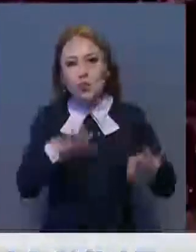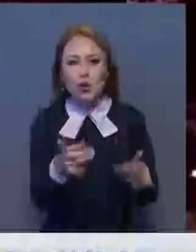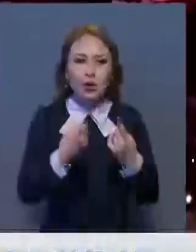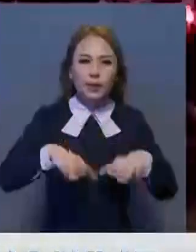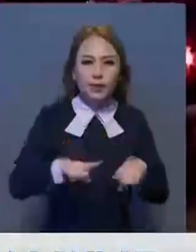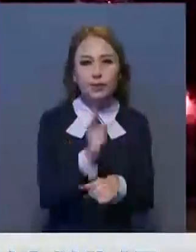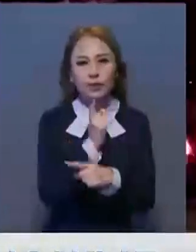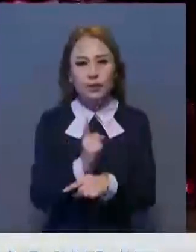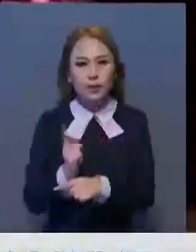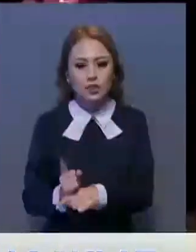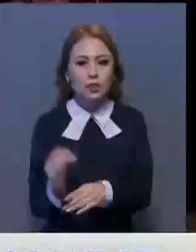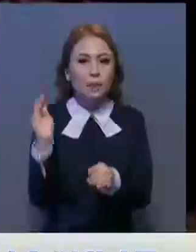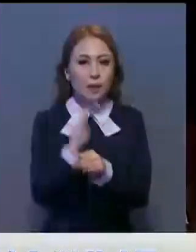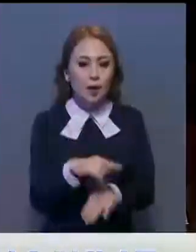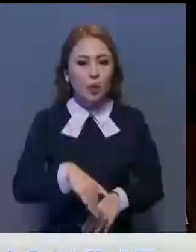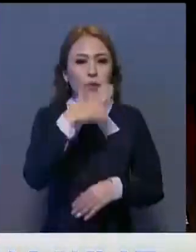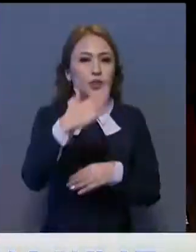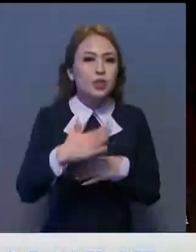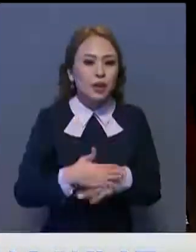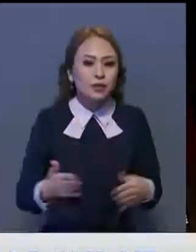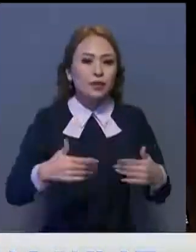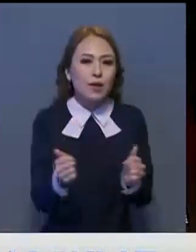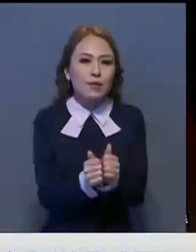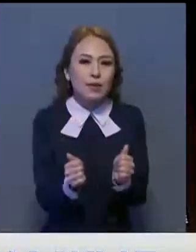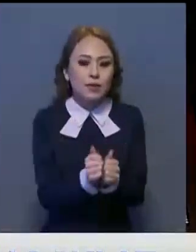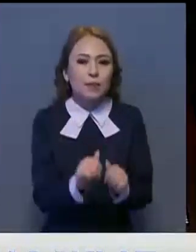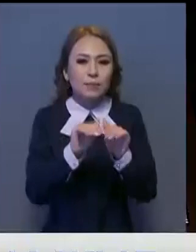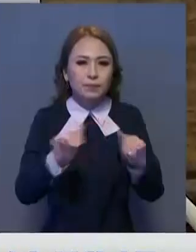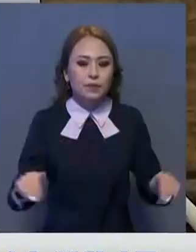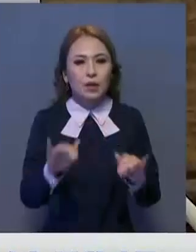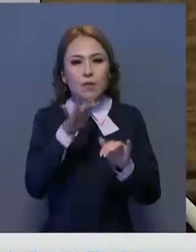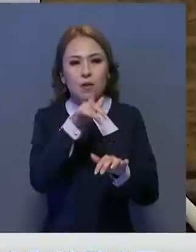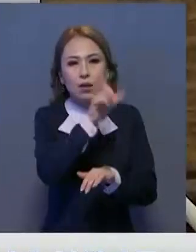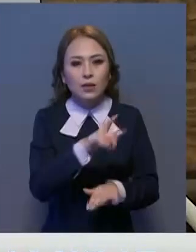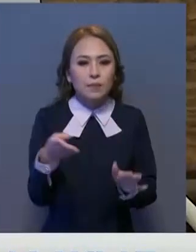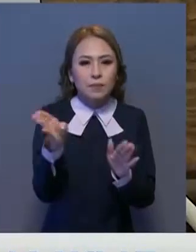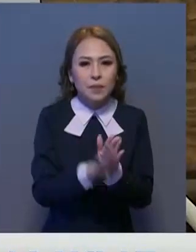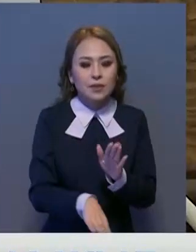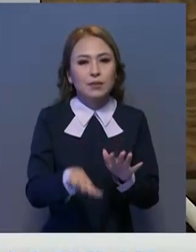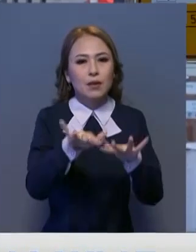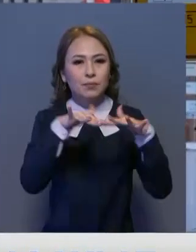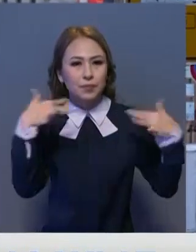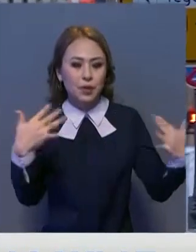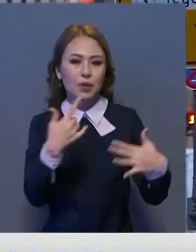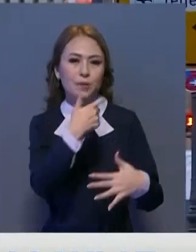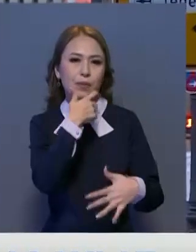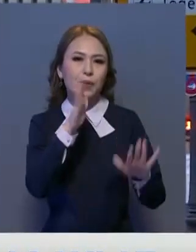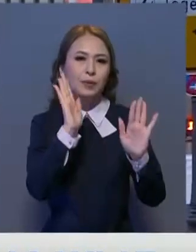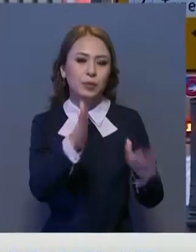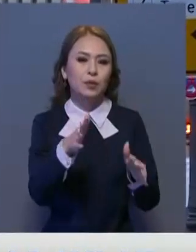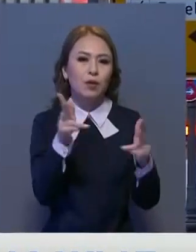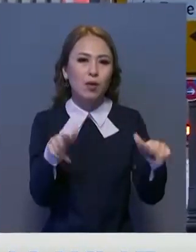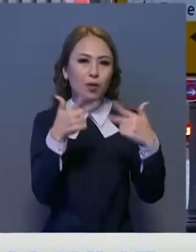өткізуге тыйым салынған. Бірақ жақында қақпа жанында сахна орнатылып, көрермендерсіз концерт ұйымдастырылатыны белгілі болды.